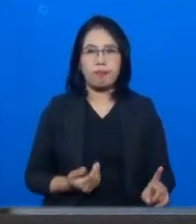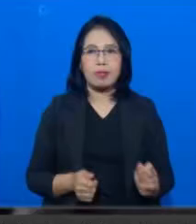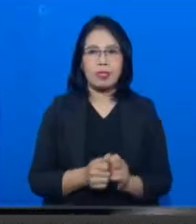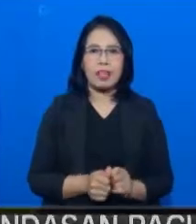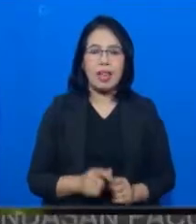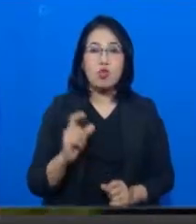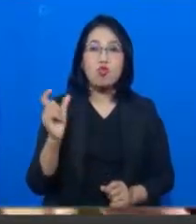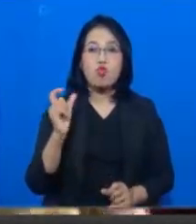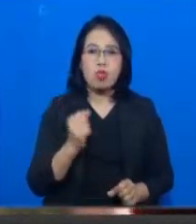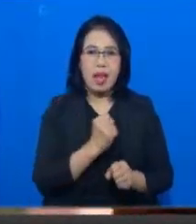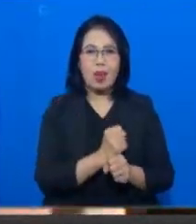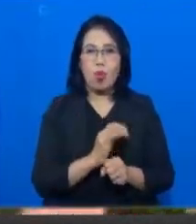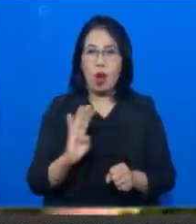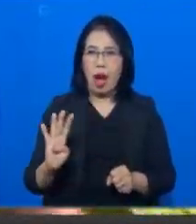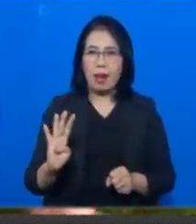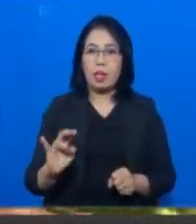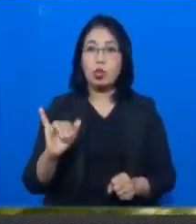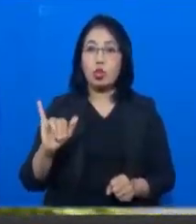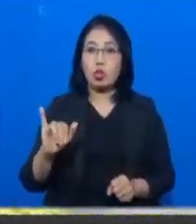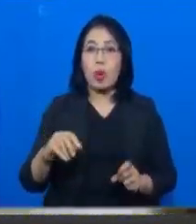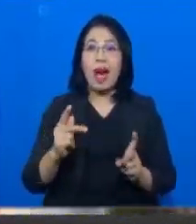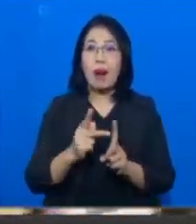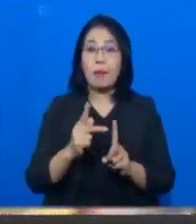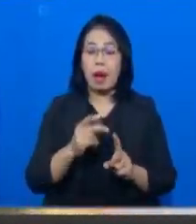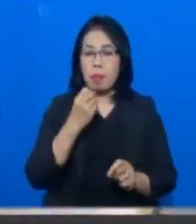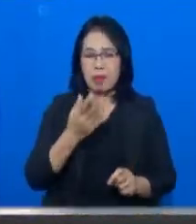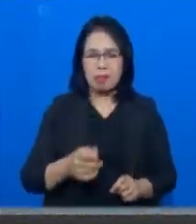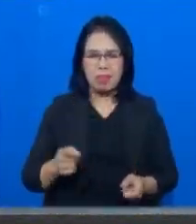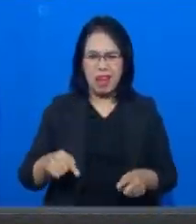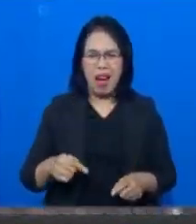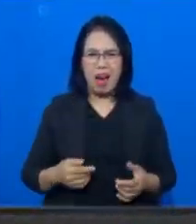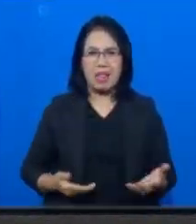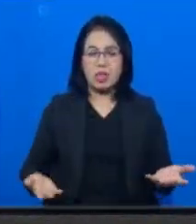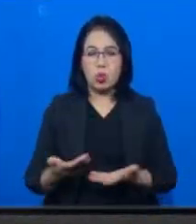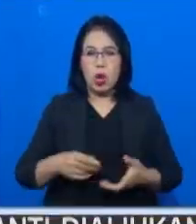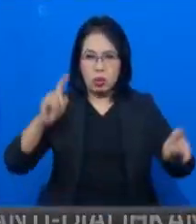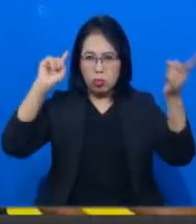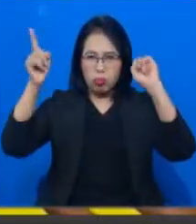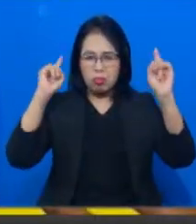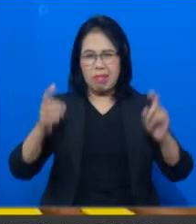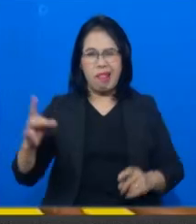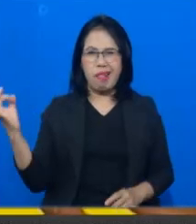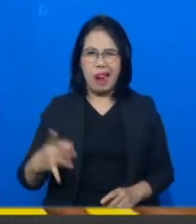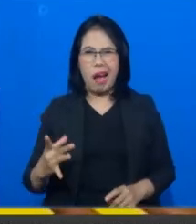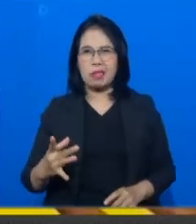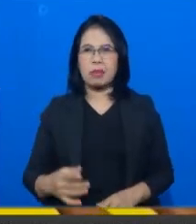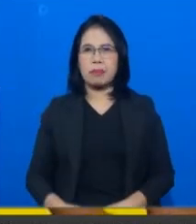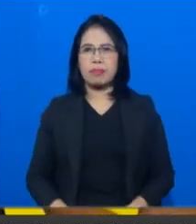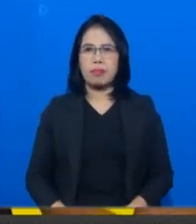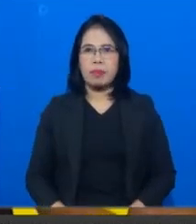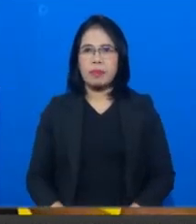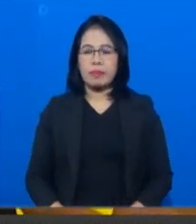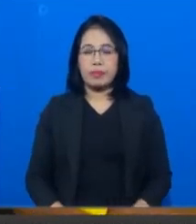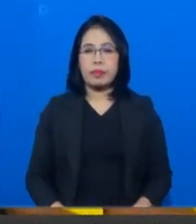Golkar. Yusuf Hamka menyebut saat ini situasi politik terlalu keras dan kasar. Masalah dizolimin